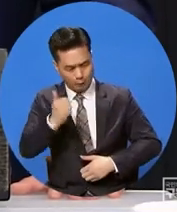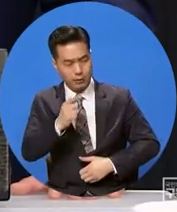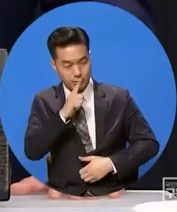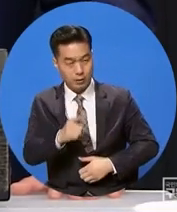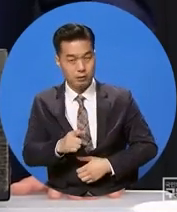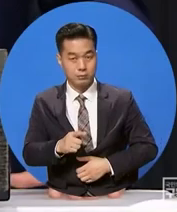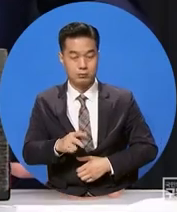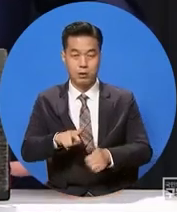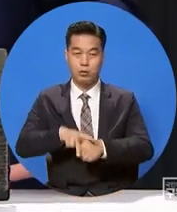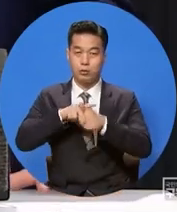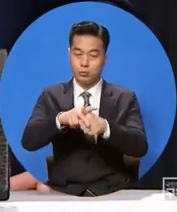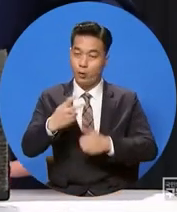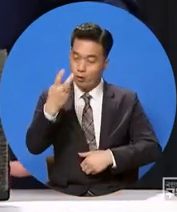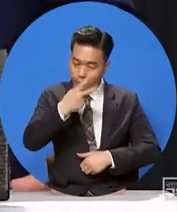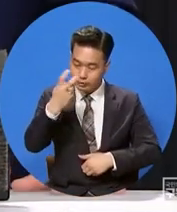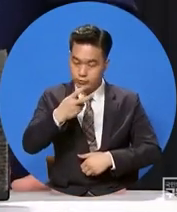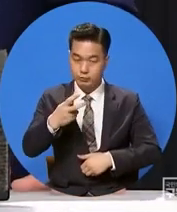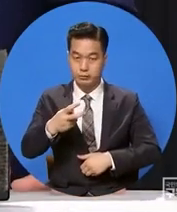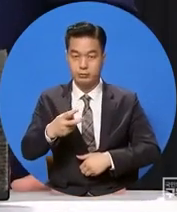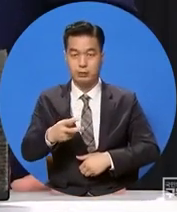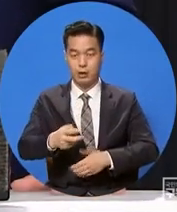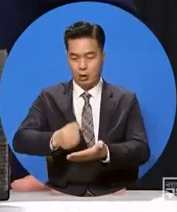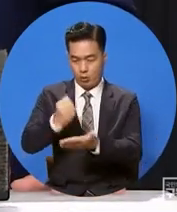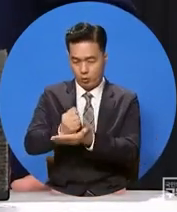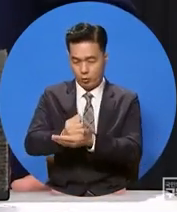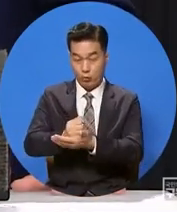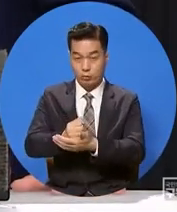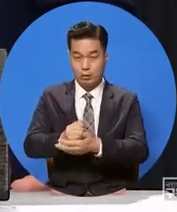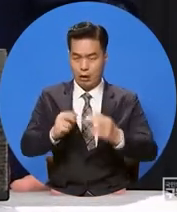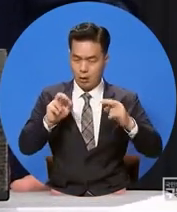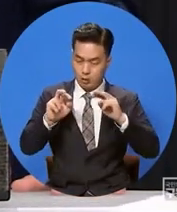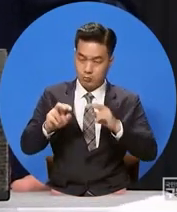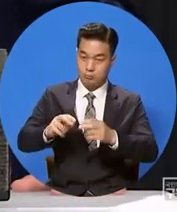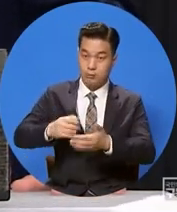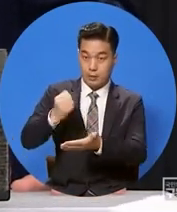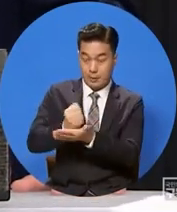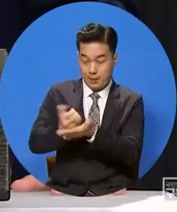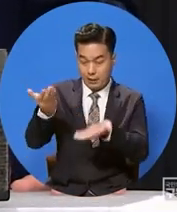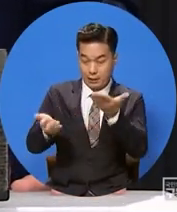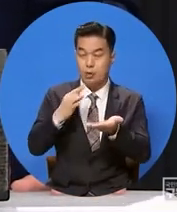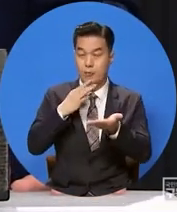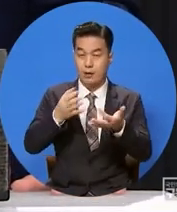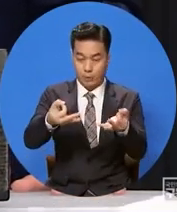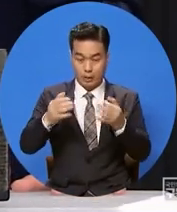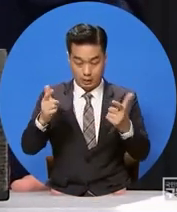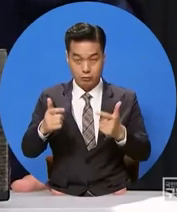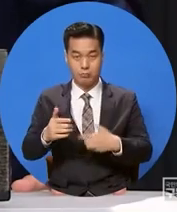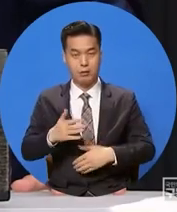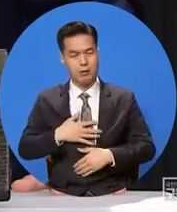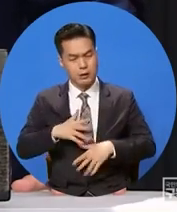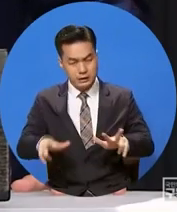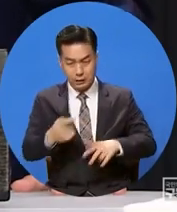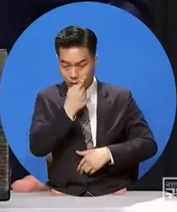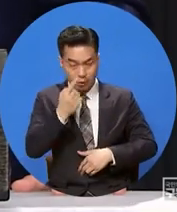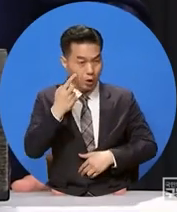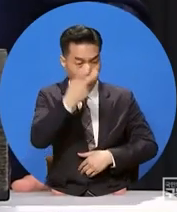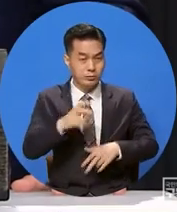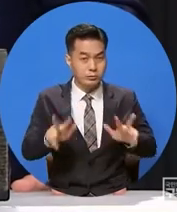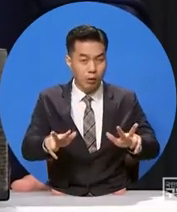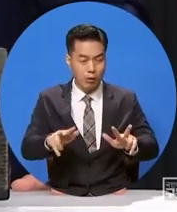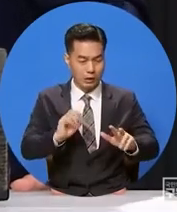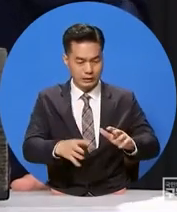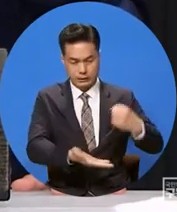후보 검증을 인신공격이라고 하시면 안 되죠. 아니 이게 무슨 검증이면 더합니다. 아니 이게 무슨 검증이에요? 아니,